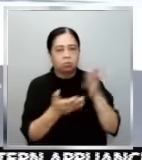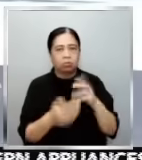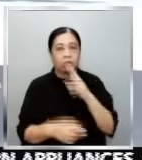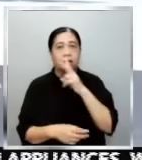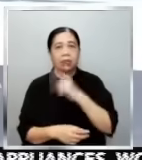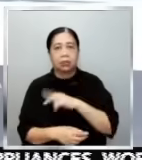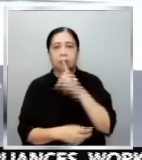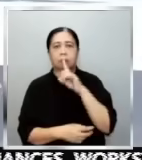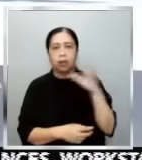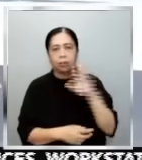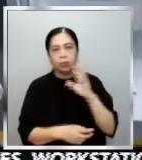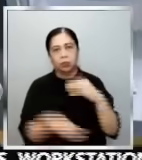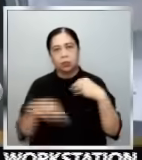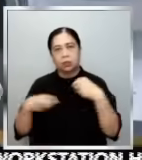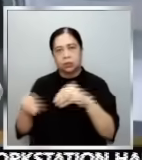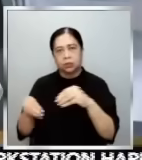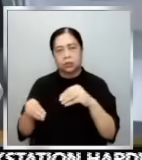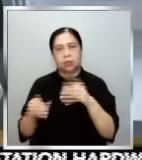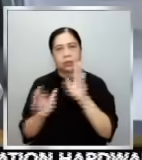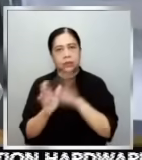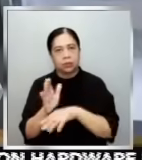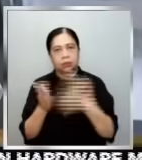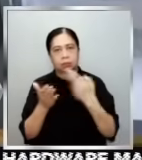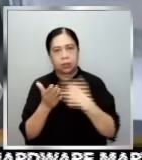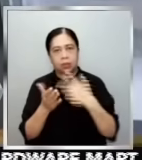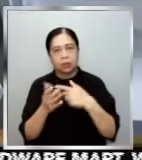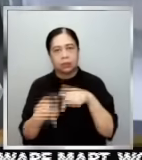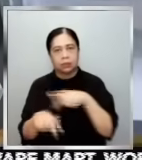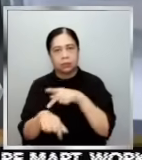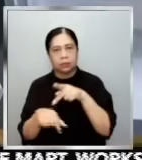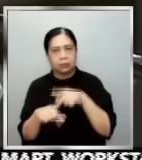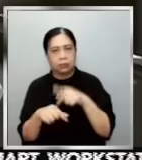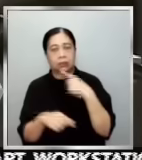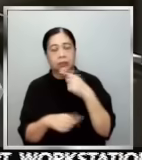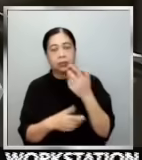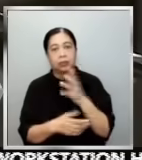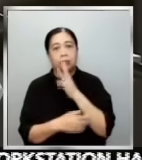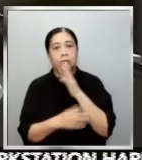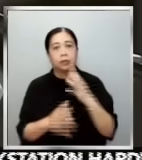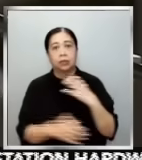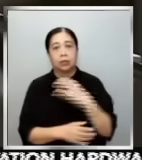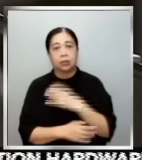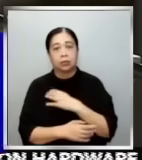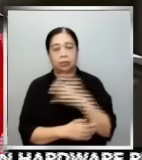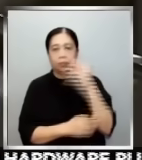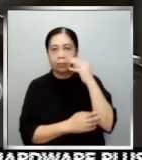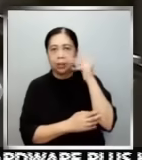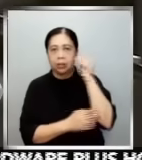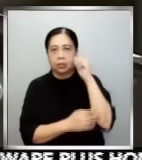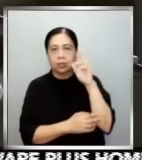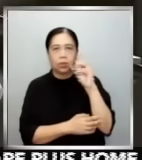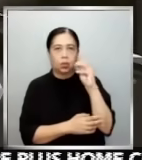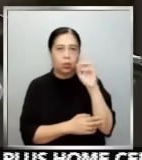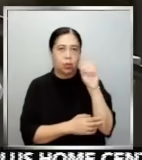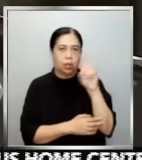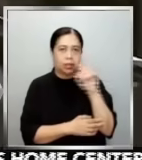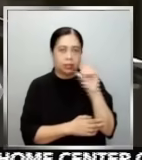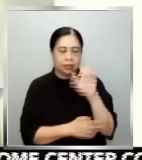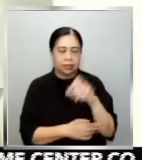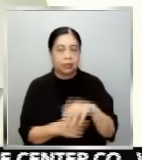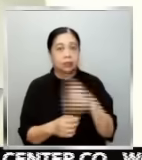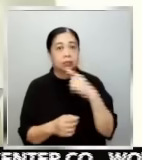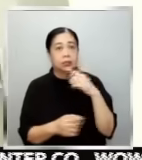ng murang bigas sa Pilipinas ayon kay House Speaker Martin raldz sabi naman ni agriculture senior und secretary Domingo